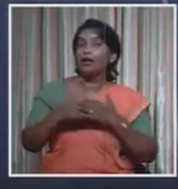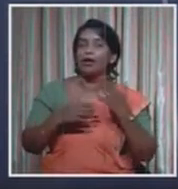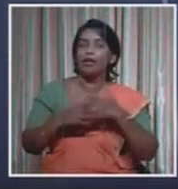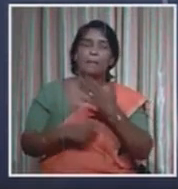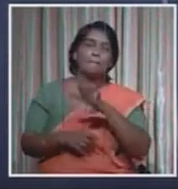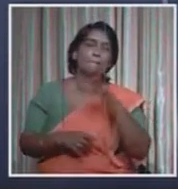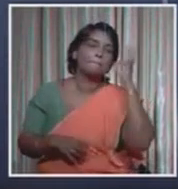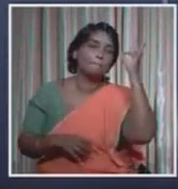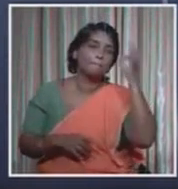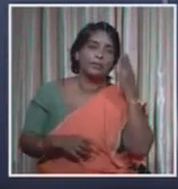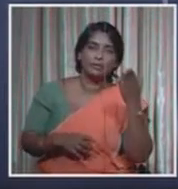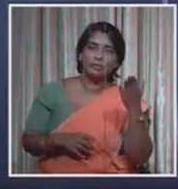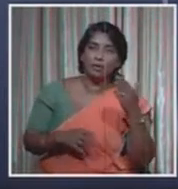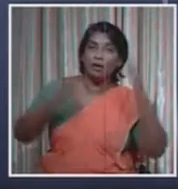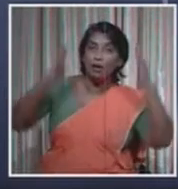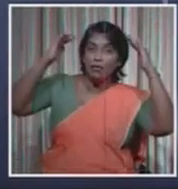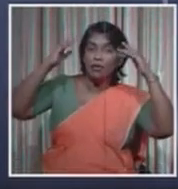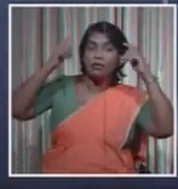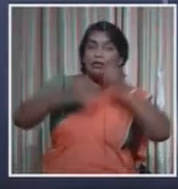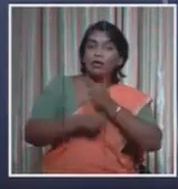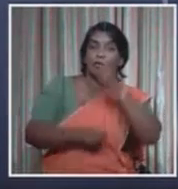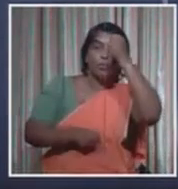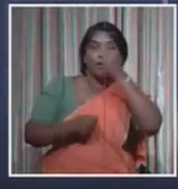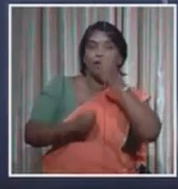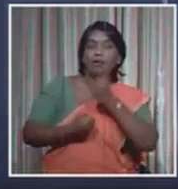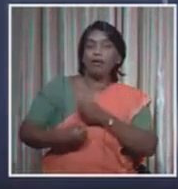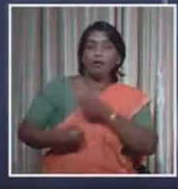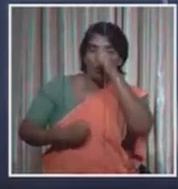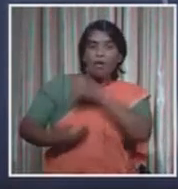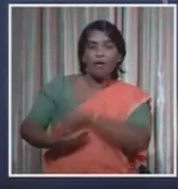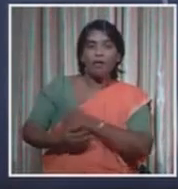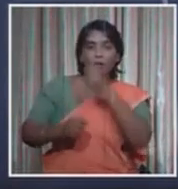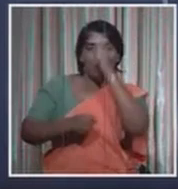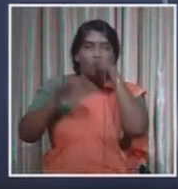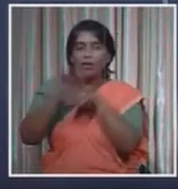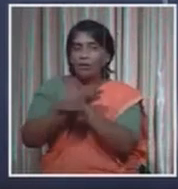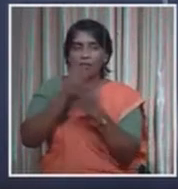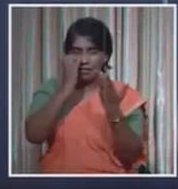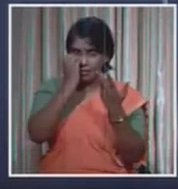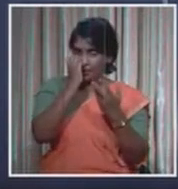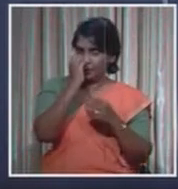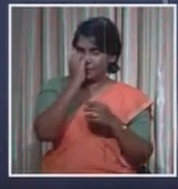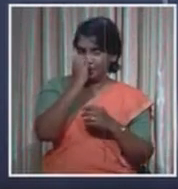කියලා. වහිනකොට කුඩේ තියාගෙන කුඩේ ඇතුළට යන්නේ නැහැ. ඊළඟට